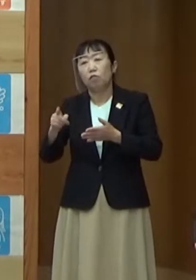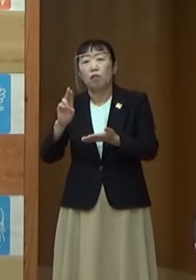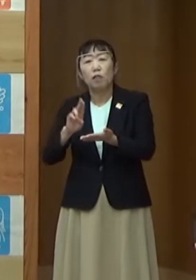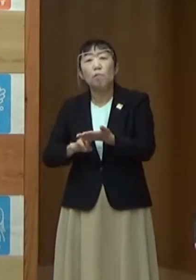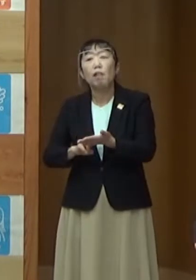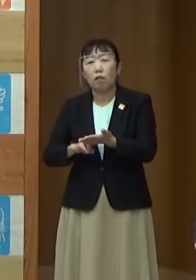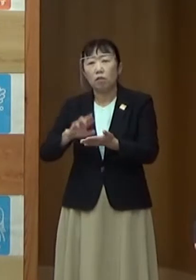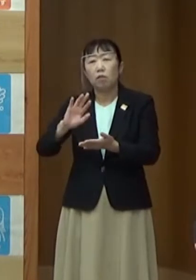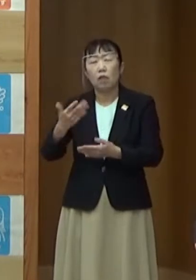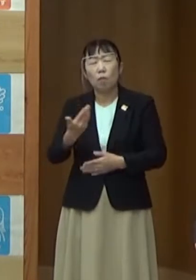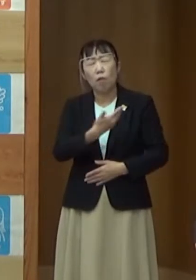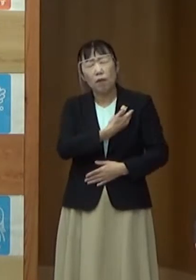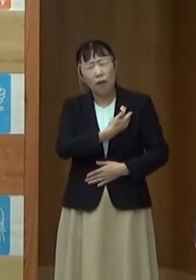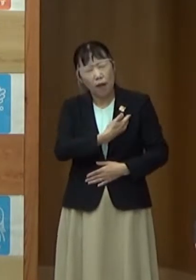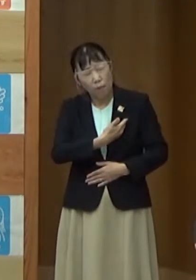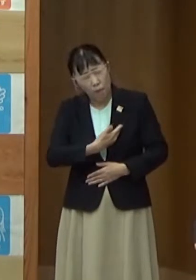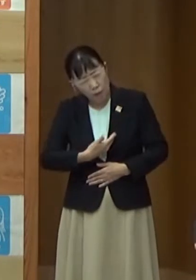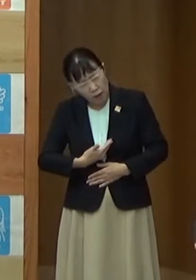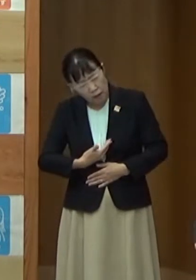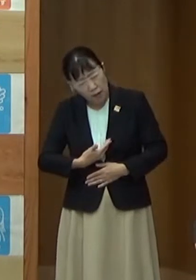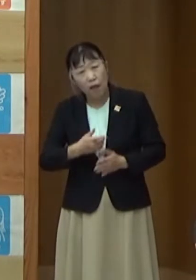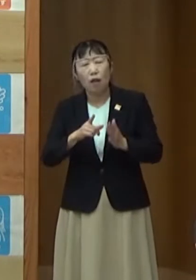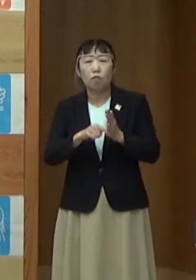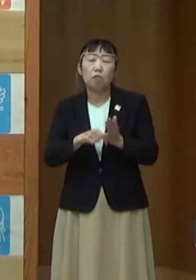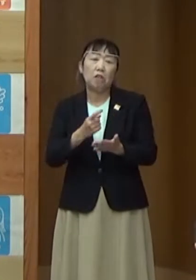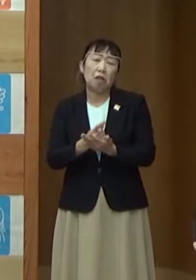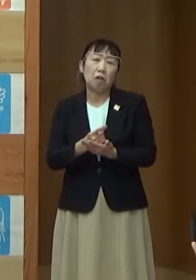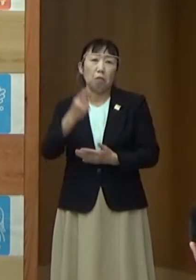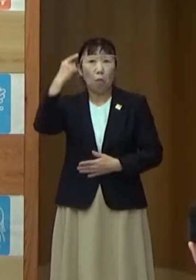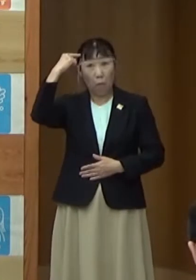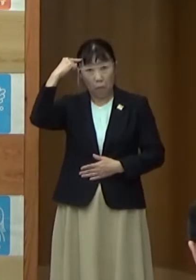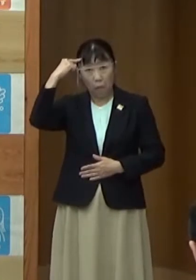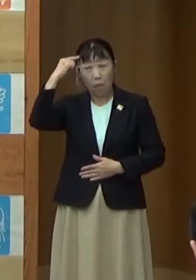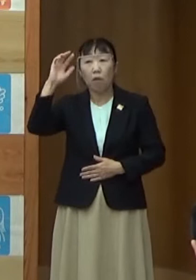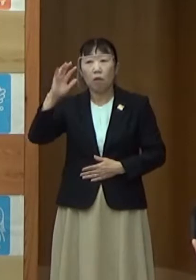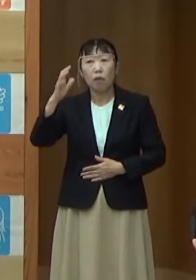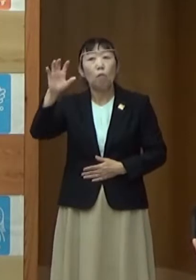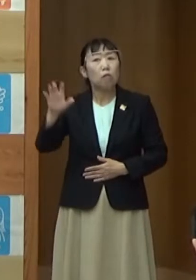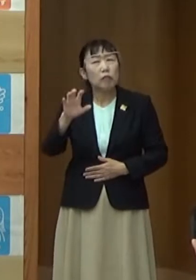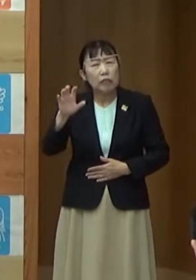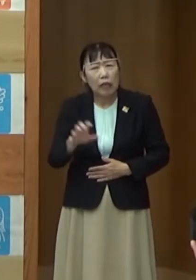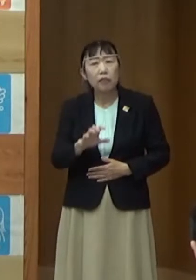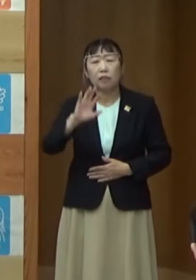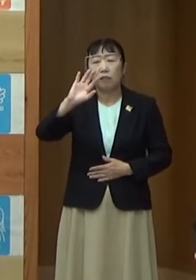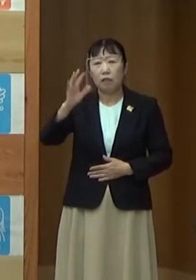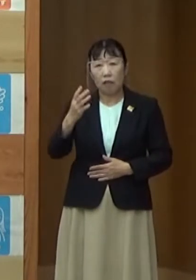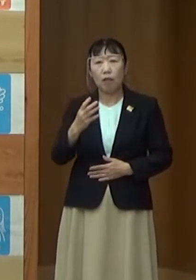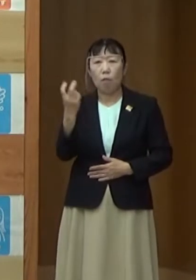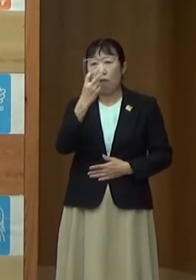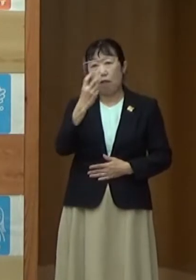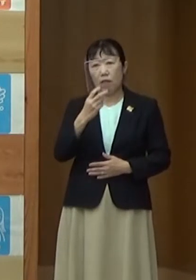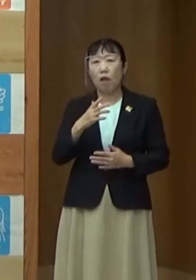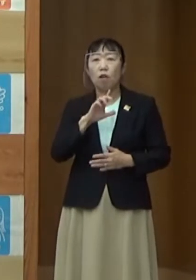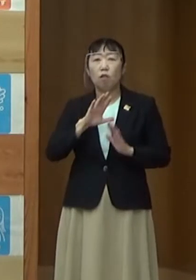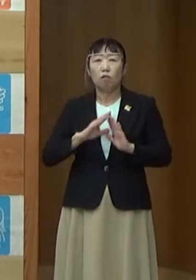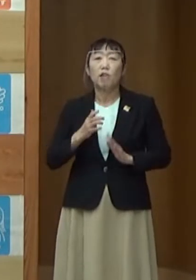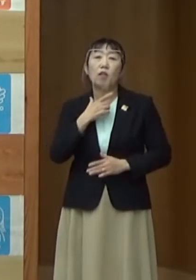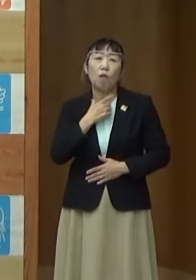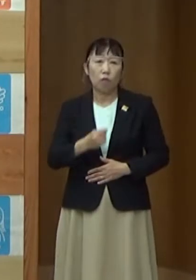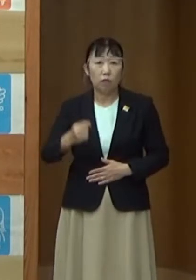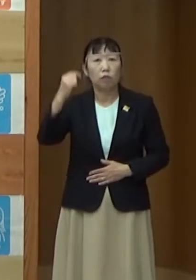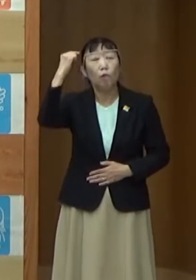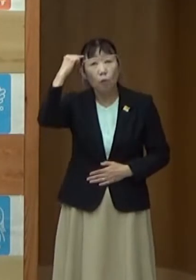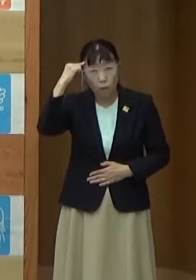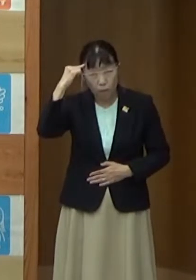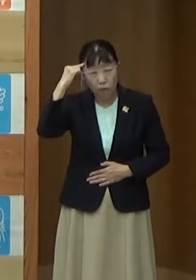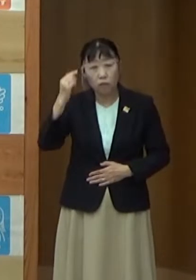合ということなんだと思いますが、そういう方については繰り返しになりますけど、検査を受けていただくということでお願いしたいと思